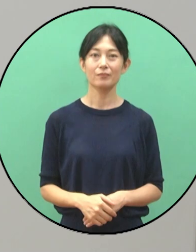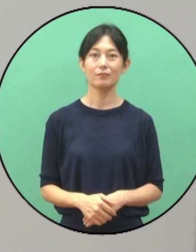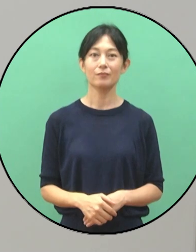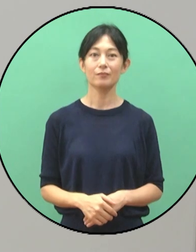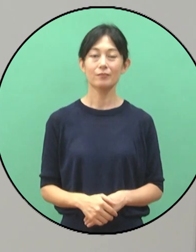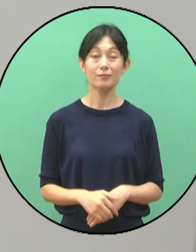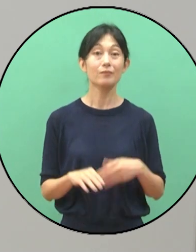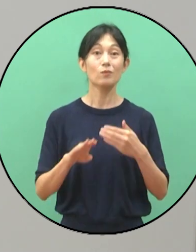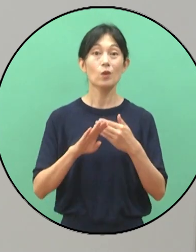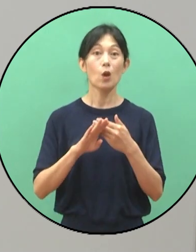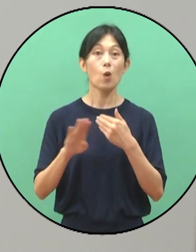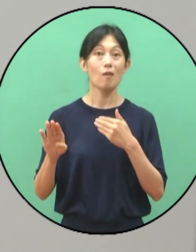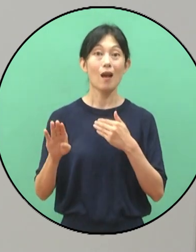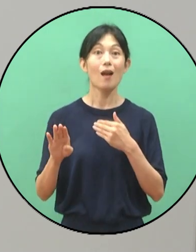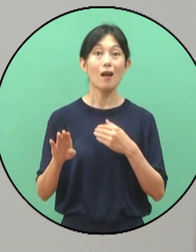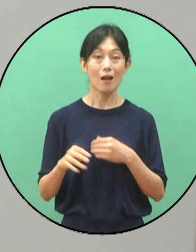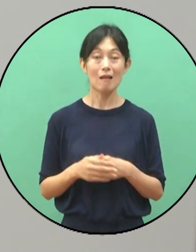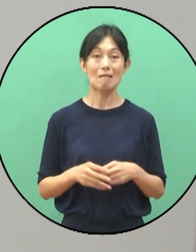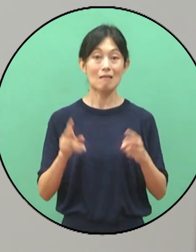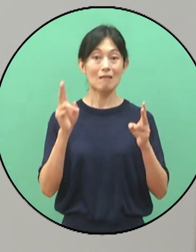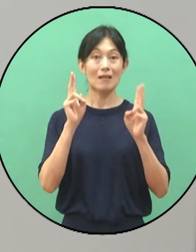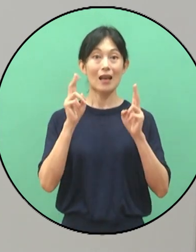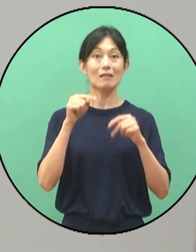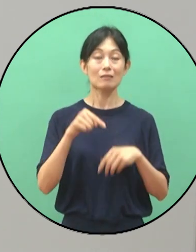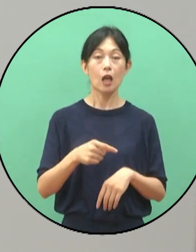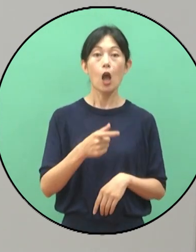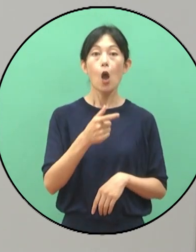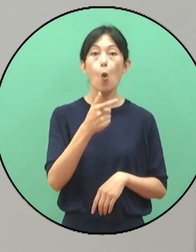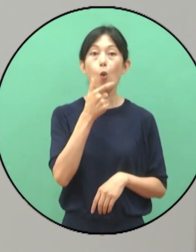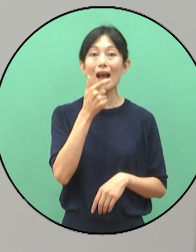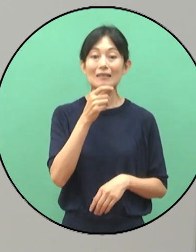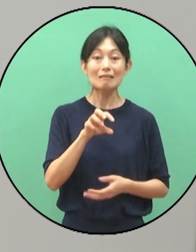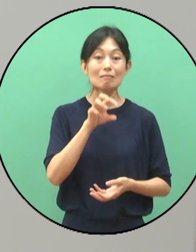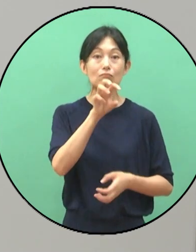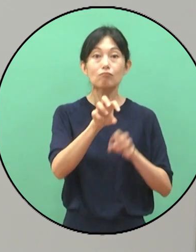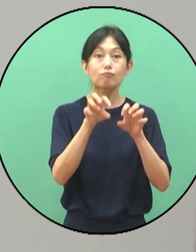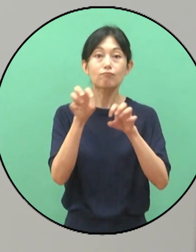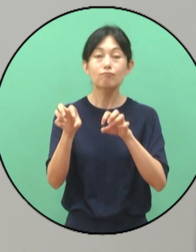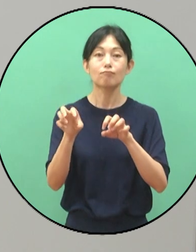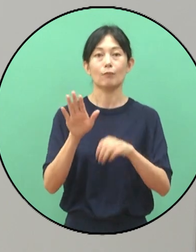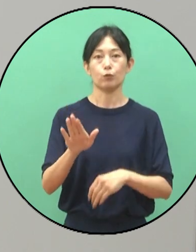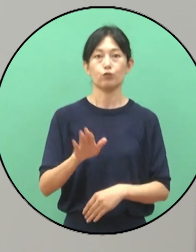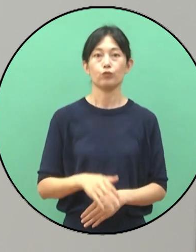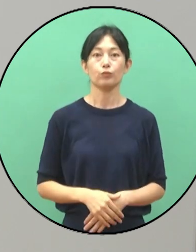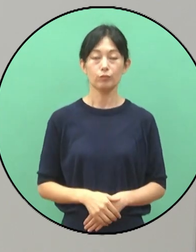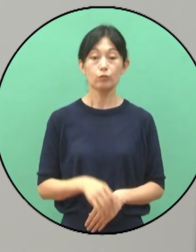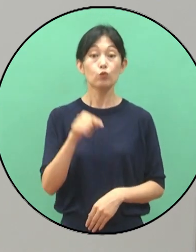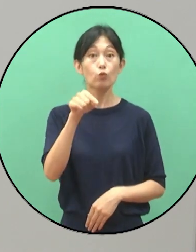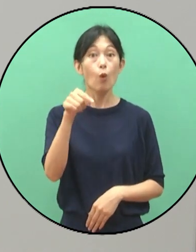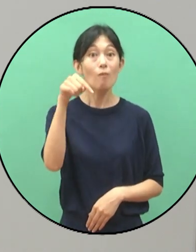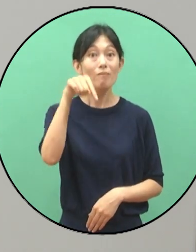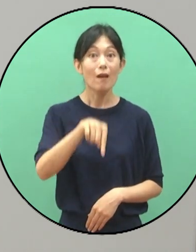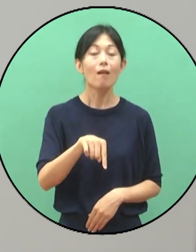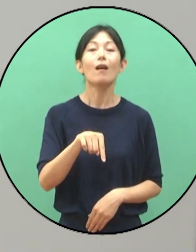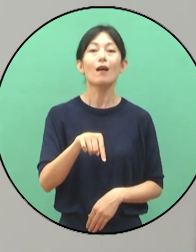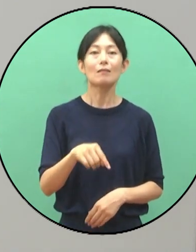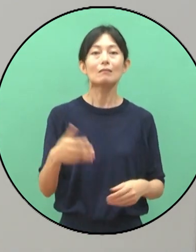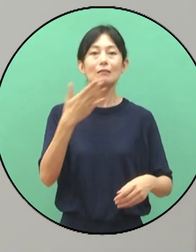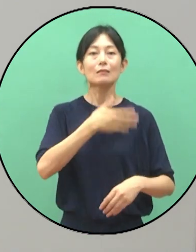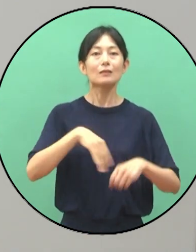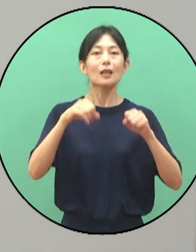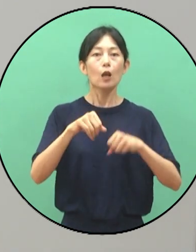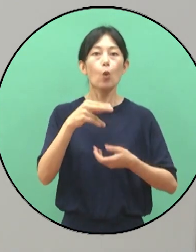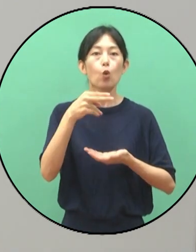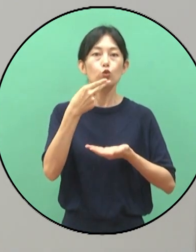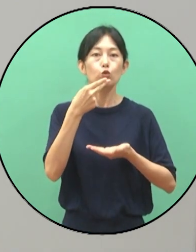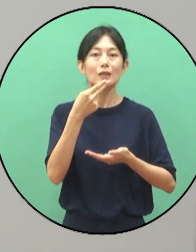その他にも自社で行っている置き菓子サービスに新たに健康食品を追加する取り組みを行っています